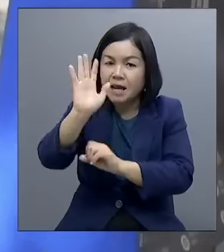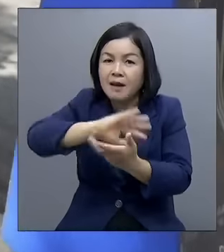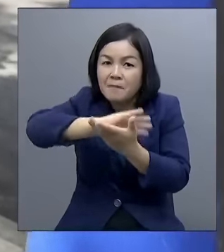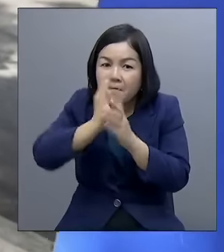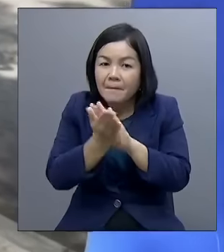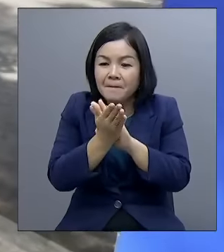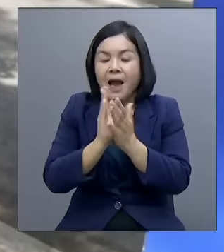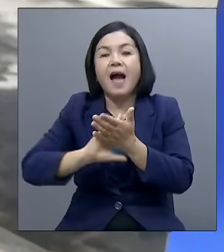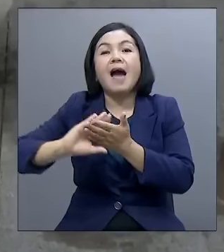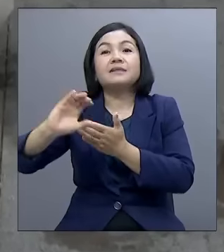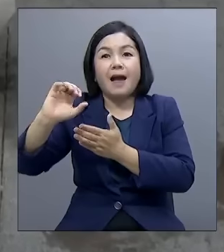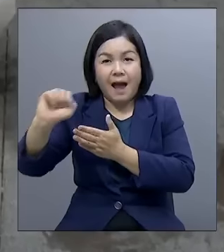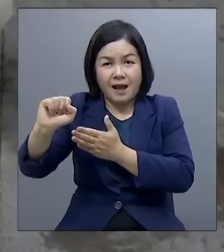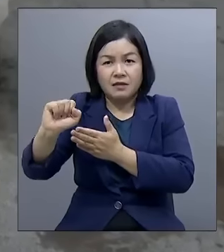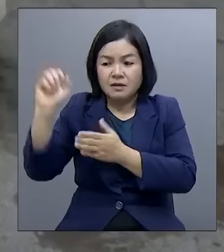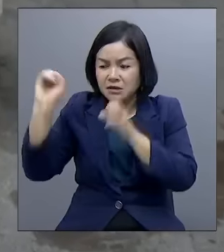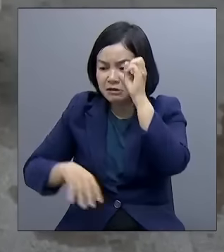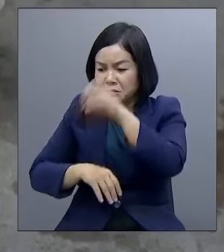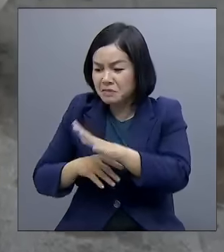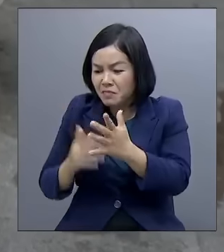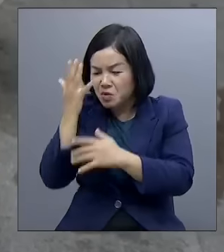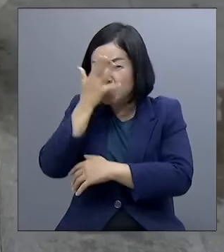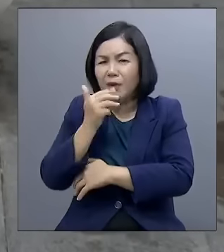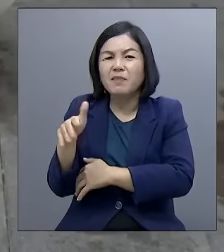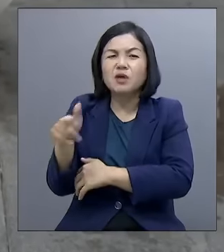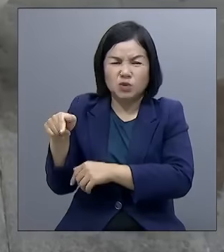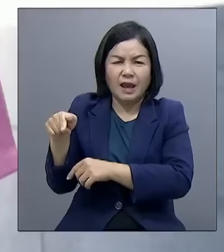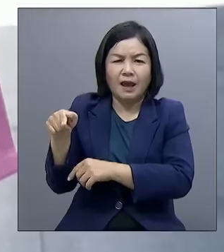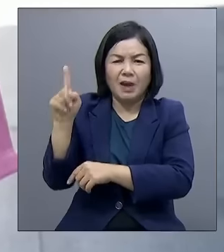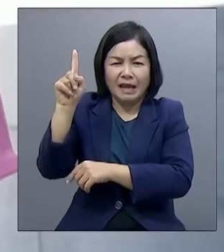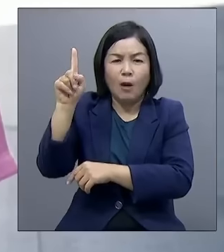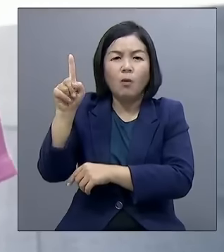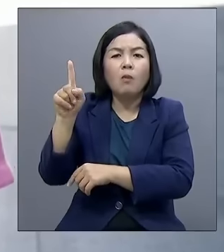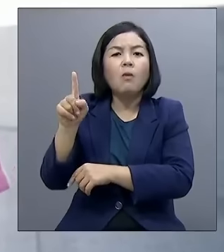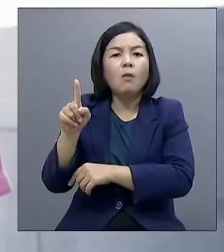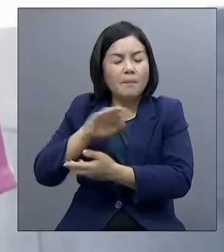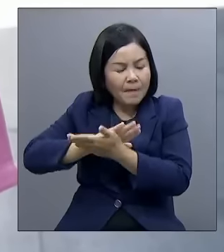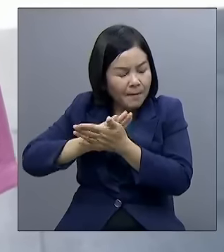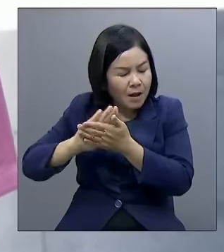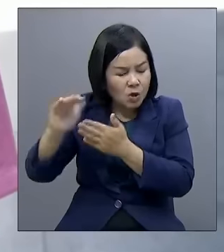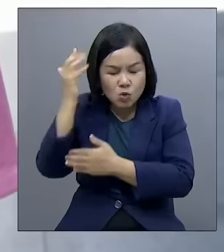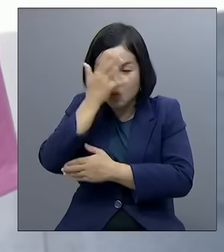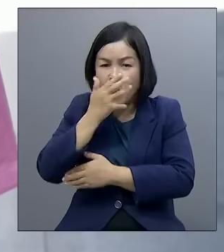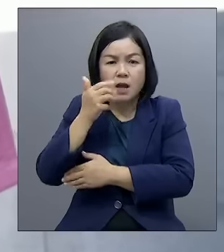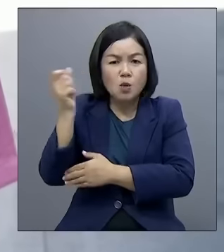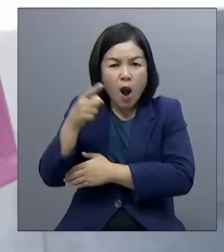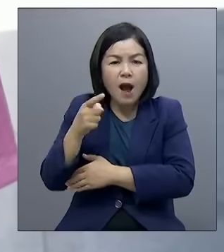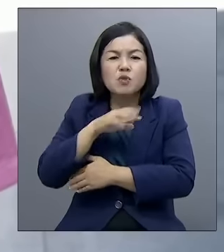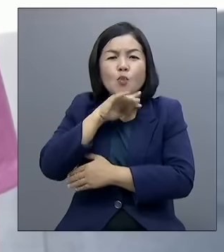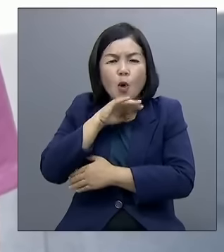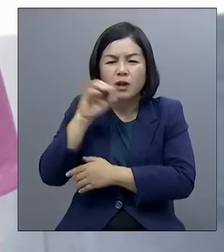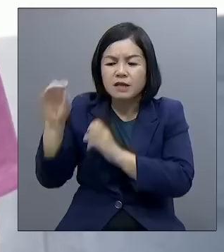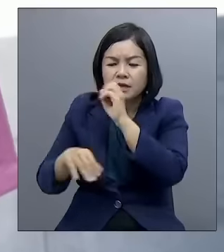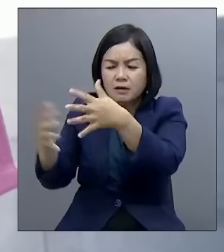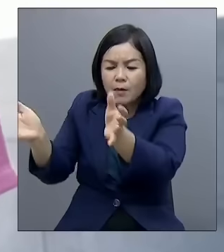นะฮะมันน่าจะมีที่วางให้มันสวยงามอย่างนี้นะจัดให้มันเรียบร้อยอย่างนี้พอไปดูเมื